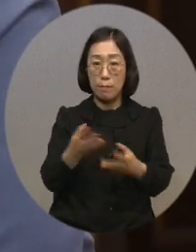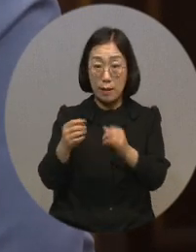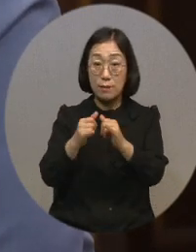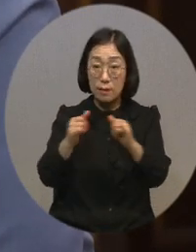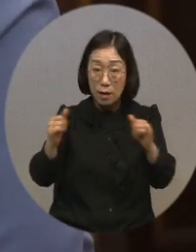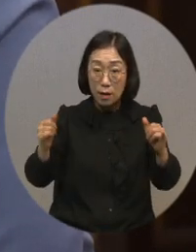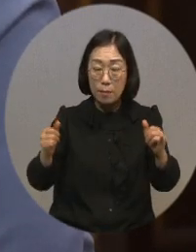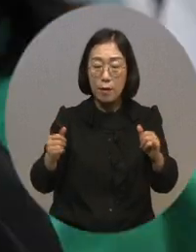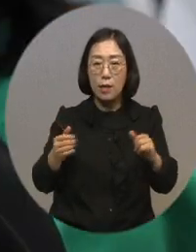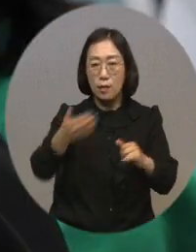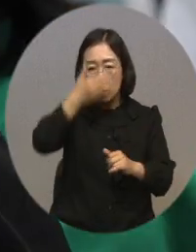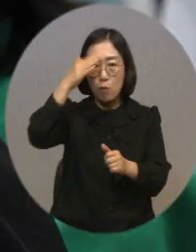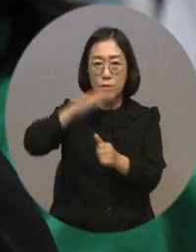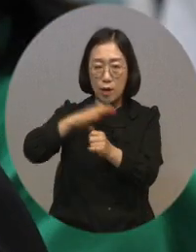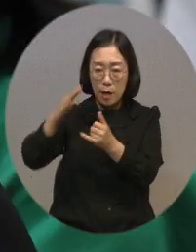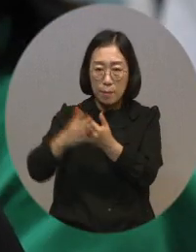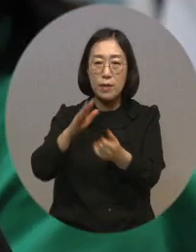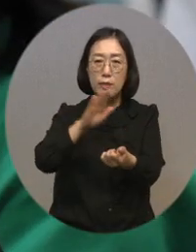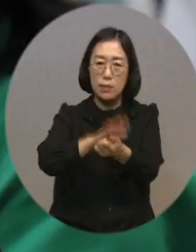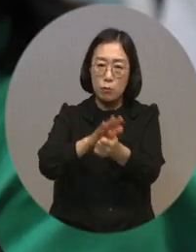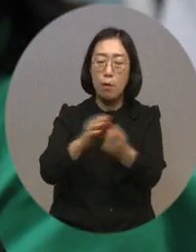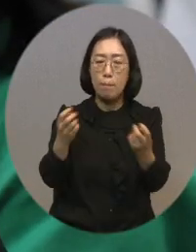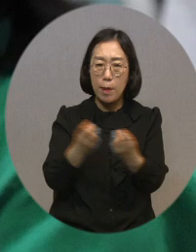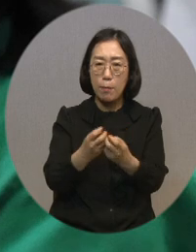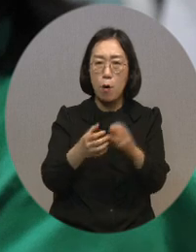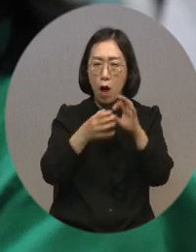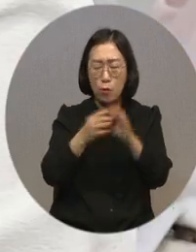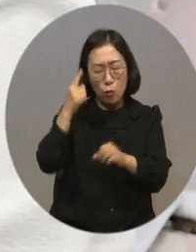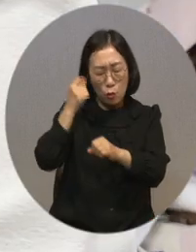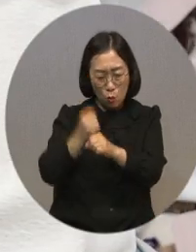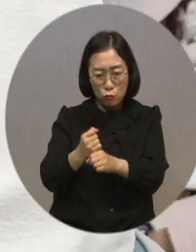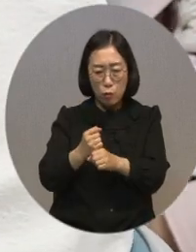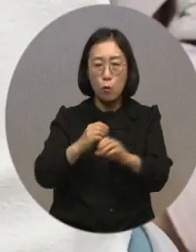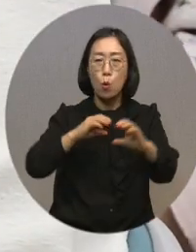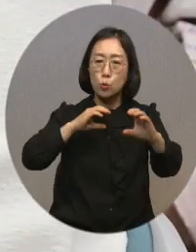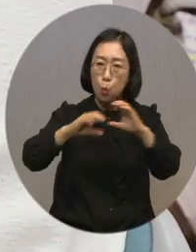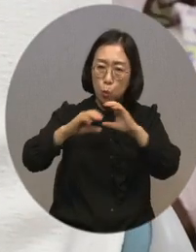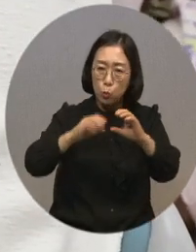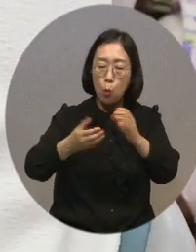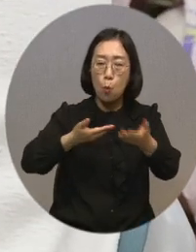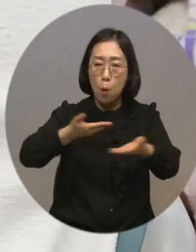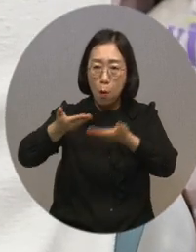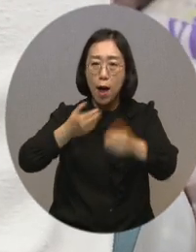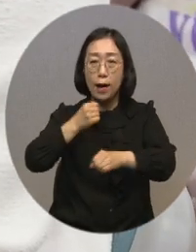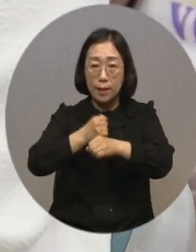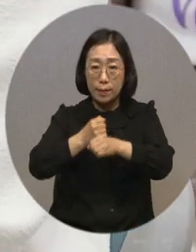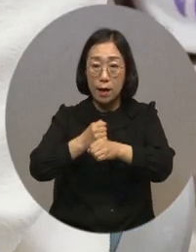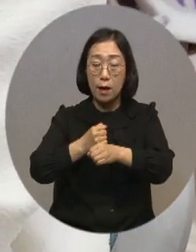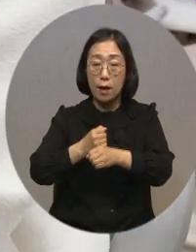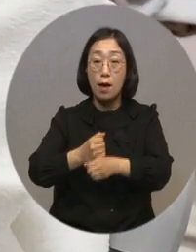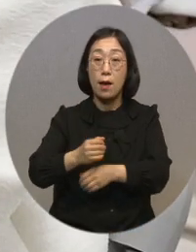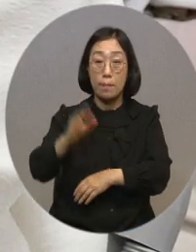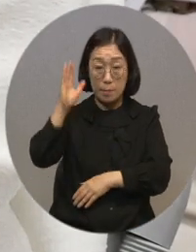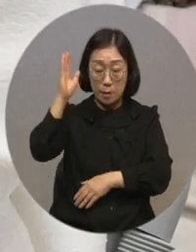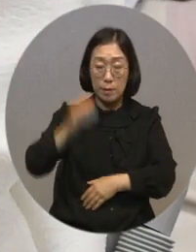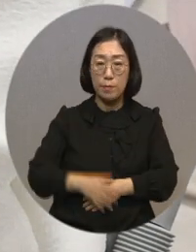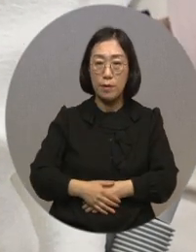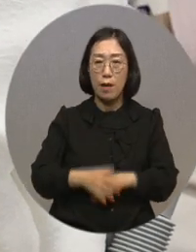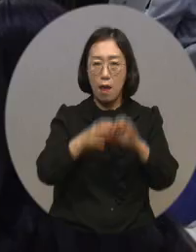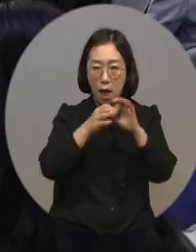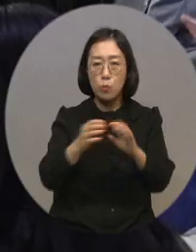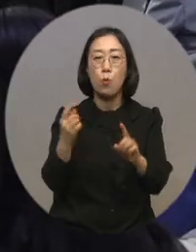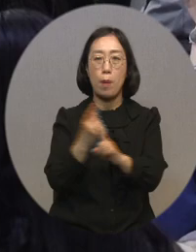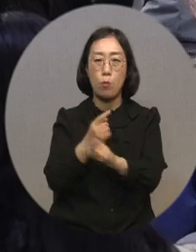밖 청소년들에 대한 지원 방안을 끊임없이 연구하고 소통하겠다라고 밝히며 많은 부분을 개선해 나가겠다고